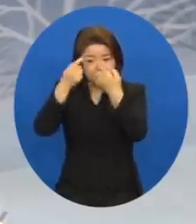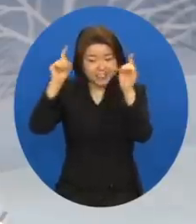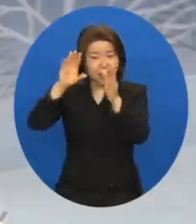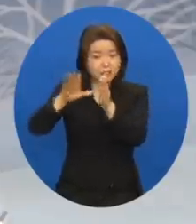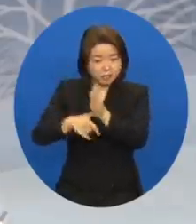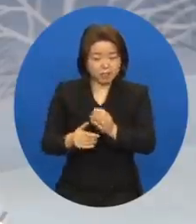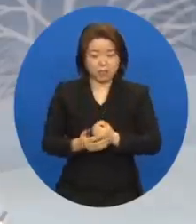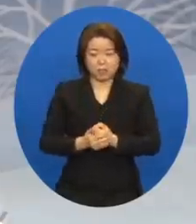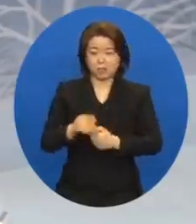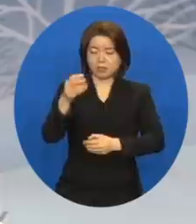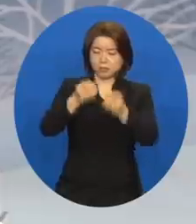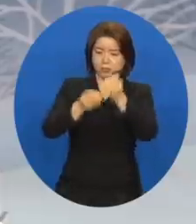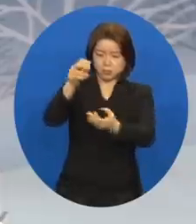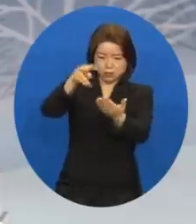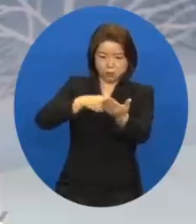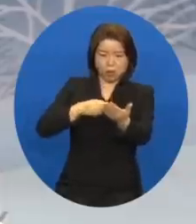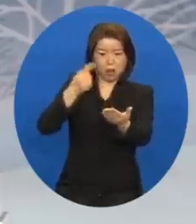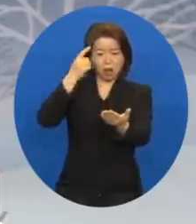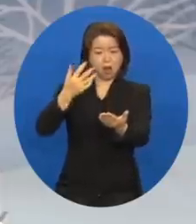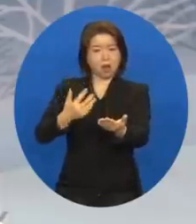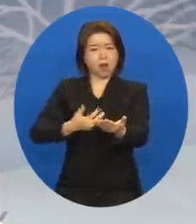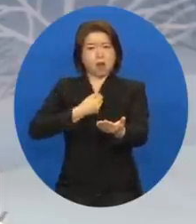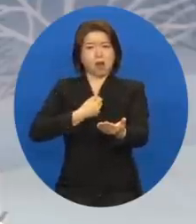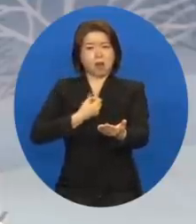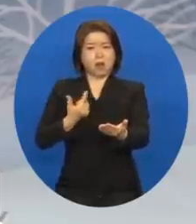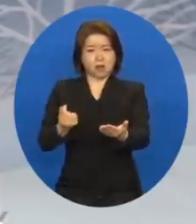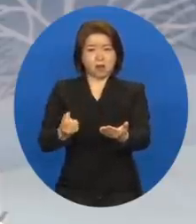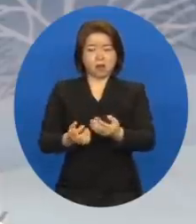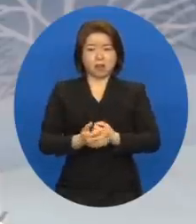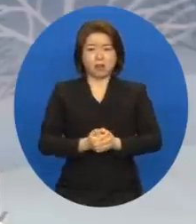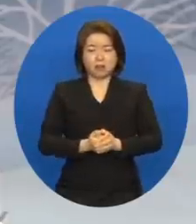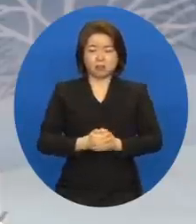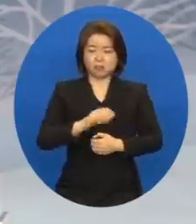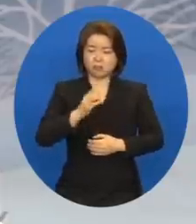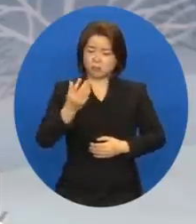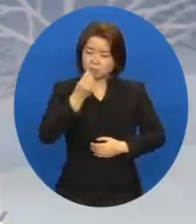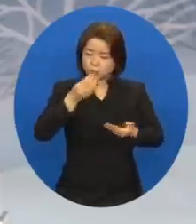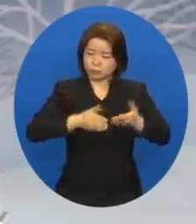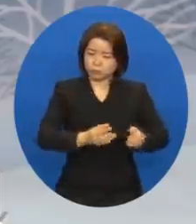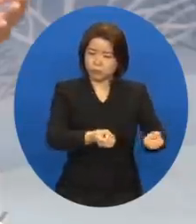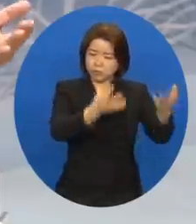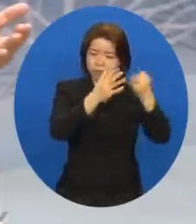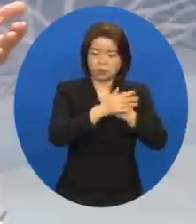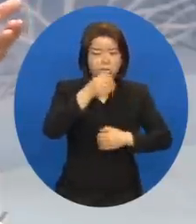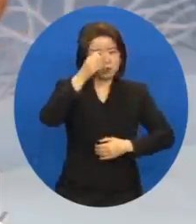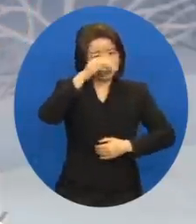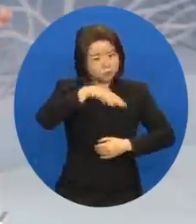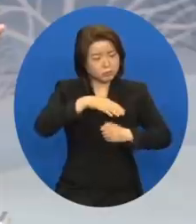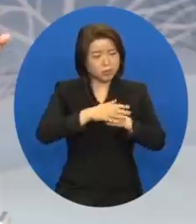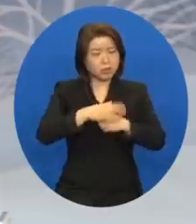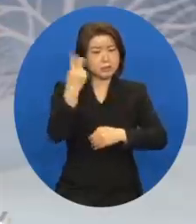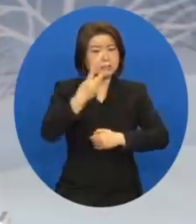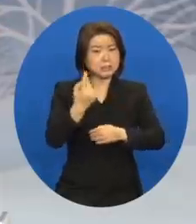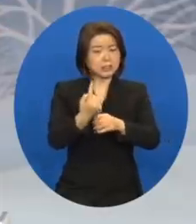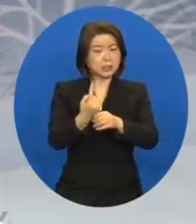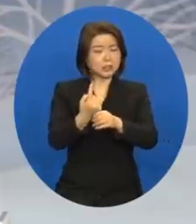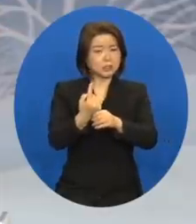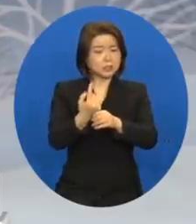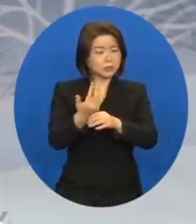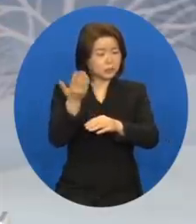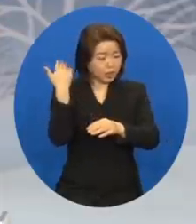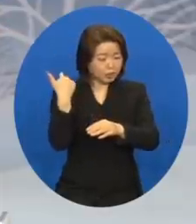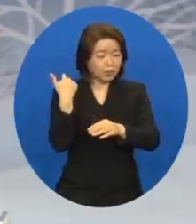시는 저에게 엄청난 충격이었습니다. 성탄절은 단순히 2000년 전에 예수님께서 이